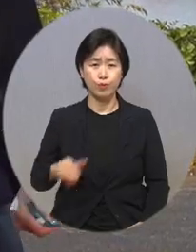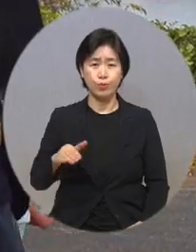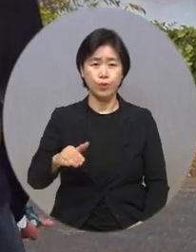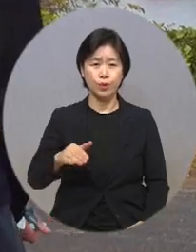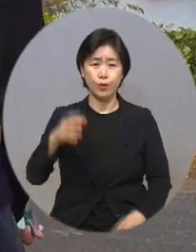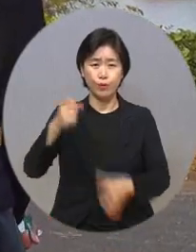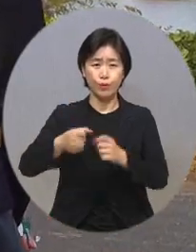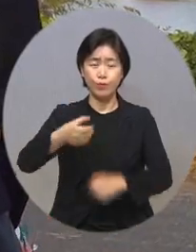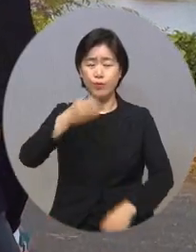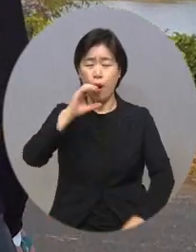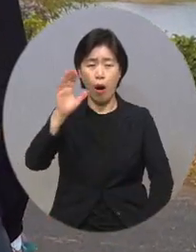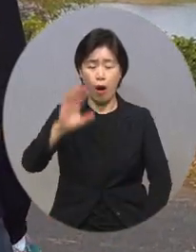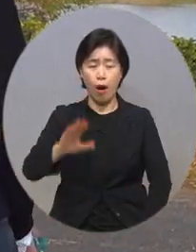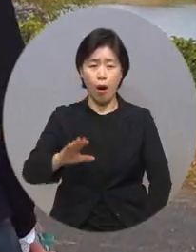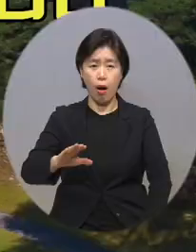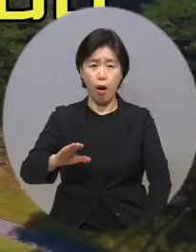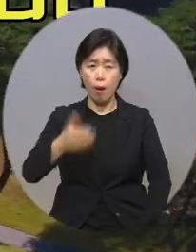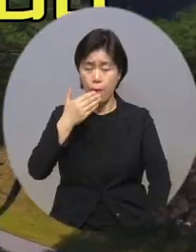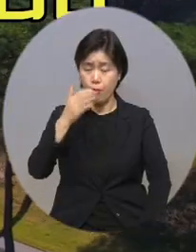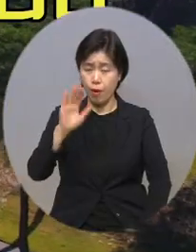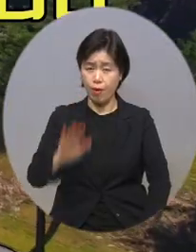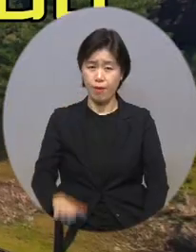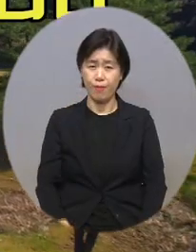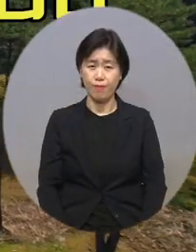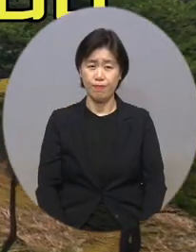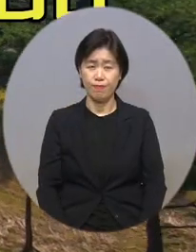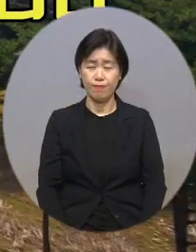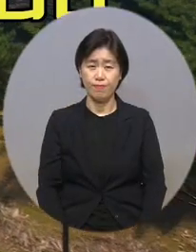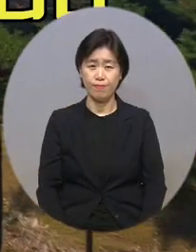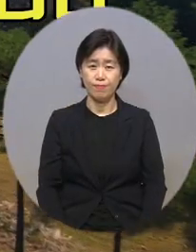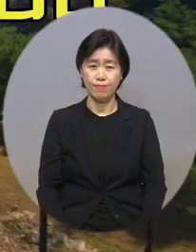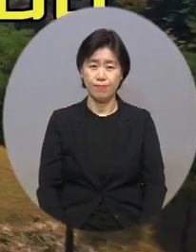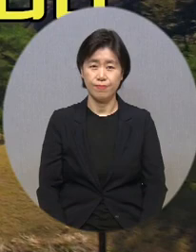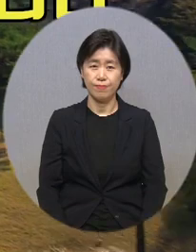먹고 밥도 안 먹었는데. 진짜요? 네.